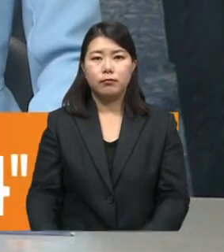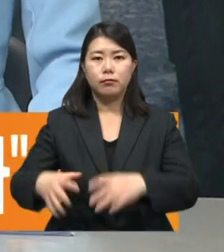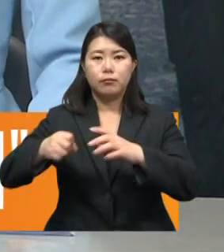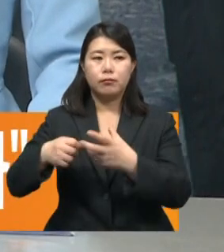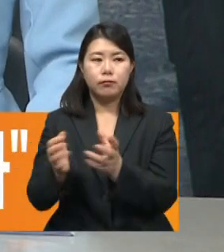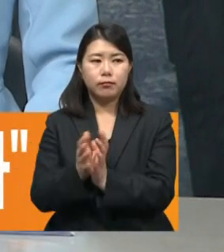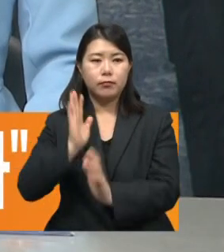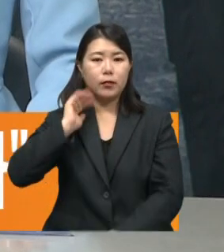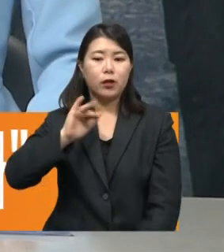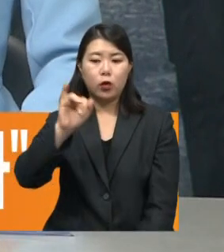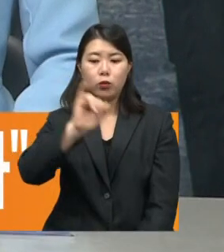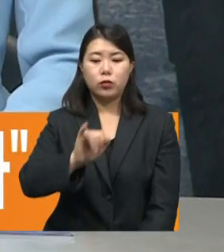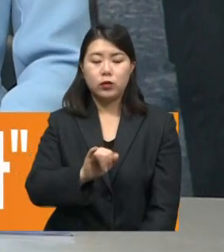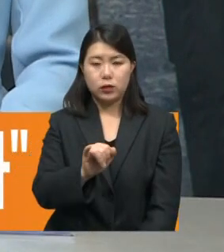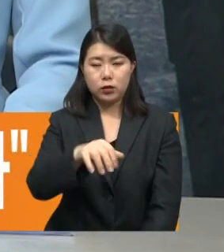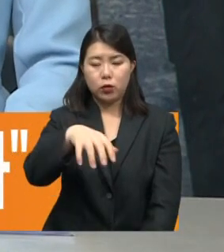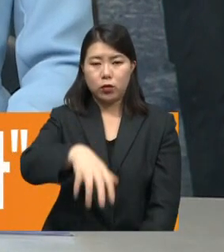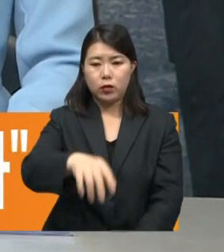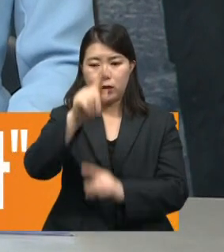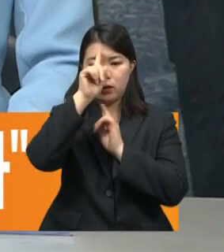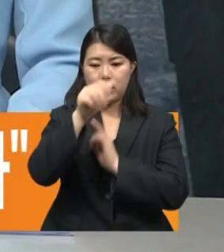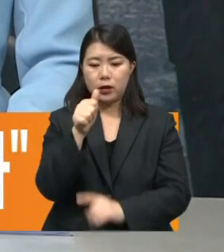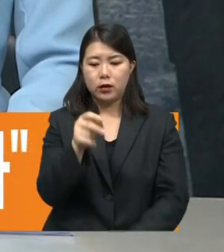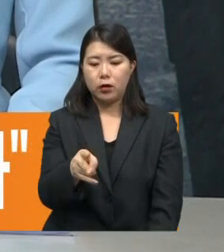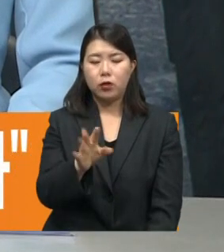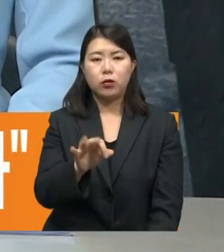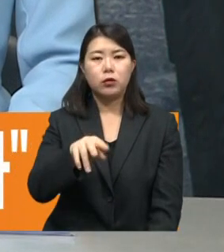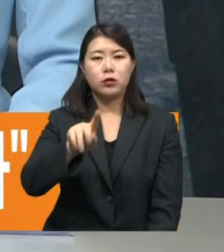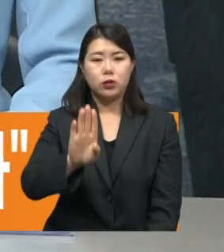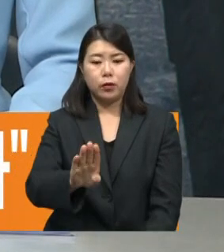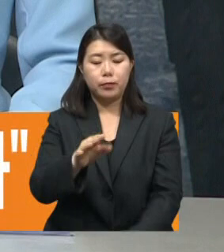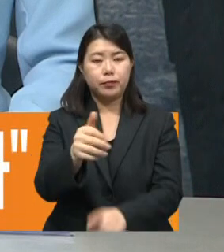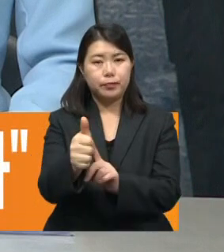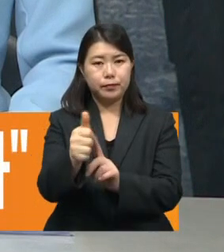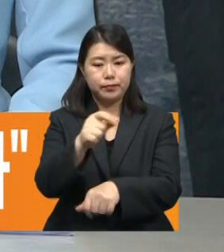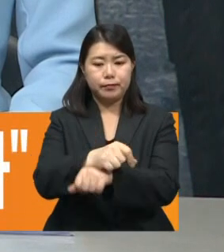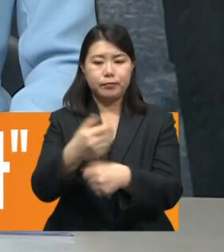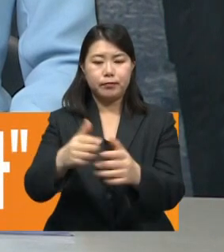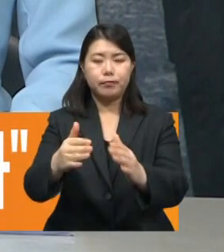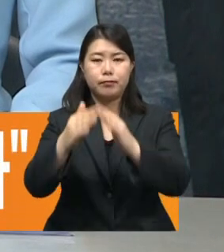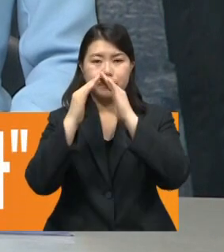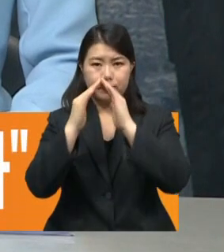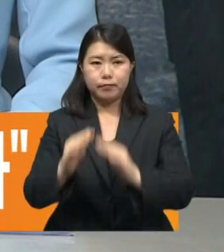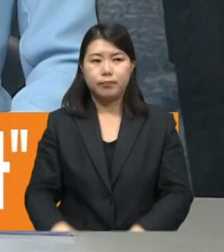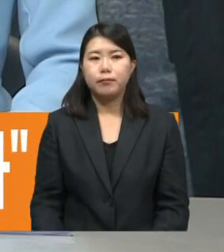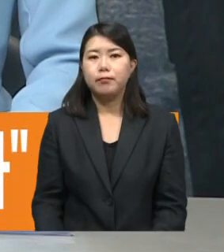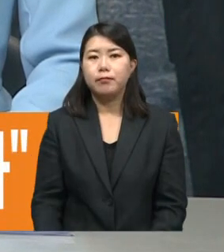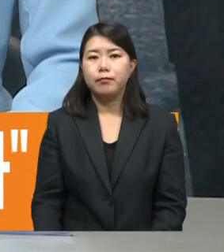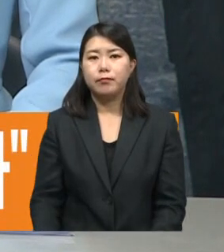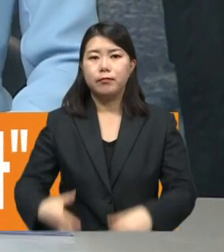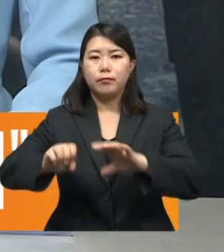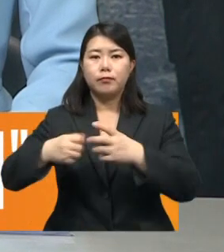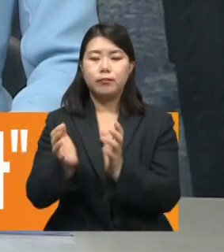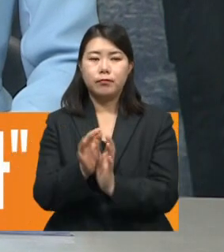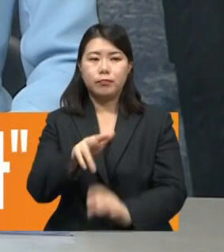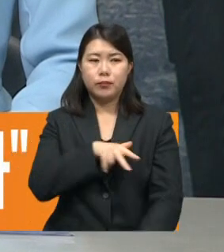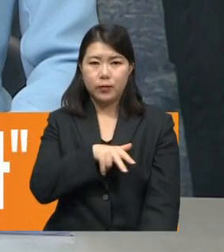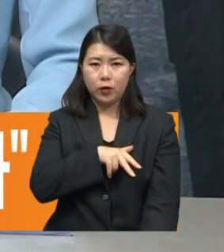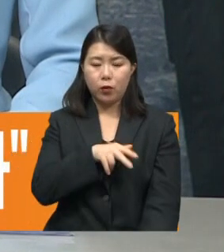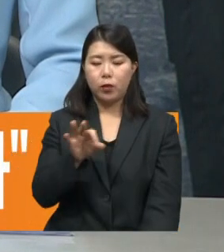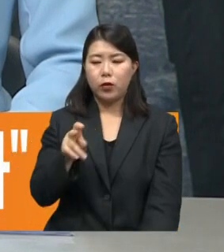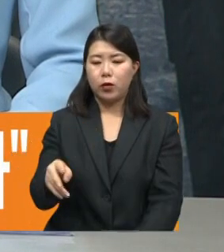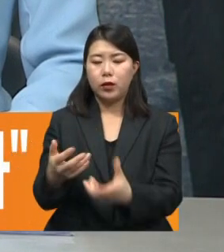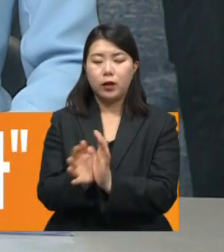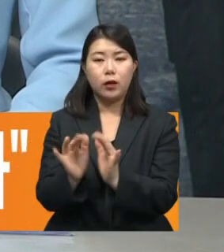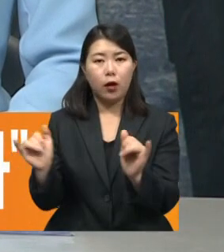국민의힘 의정부 을 이형섭 예비후보의 선거사무소 개소식이 열렸습니다. 네, 국민의힘 국회의원을 비롯한 여당